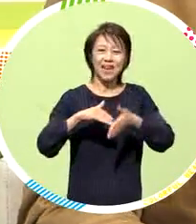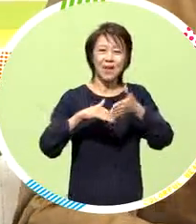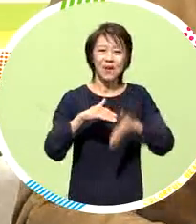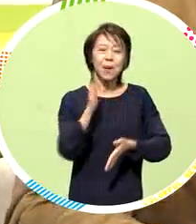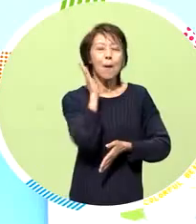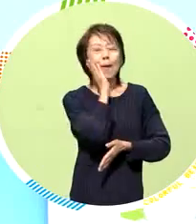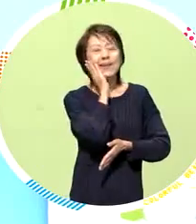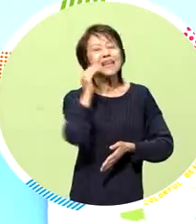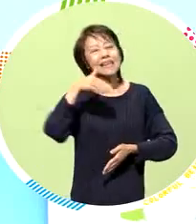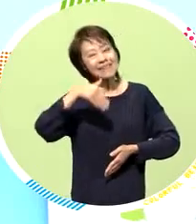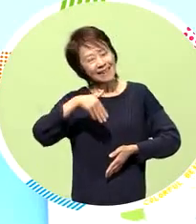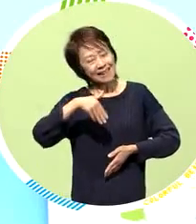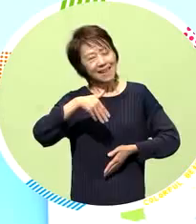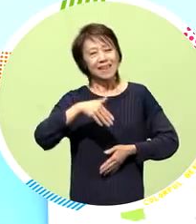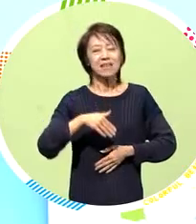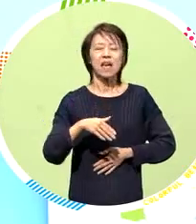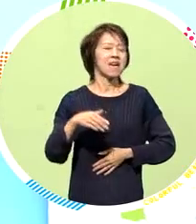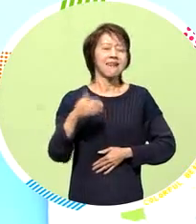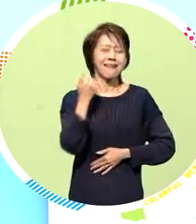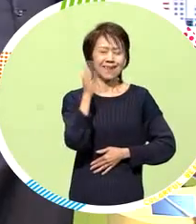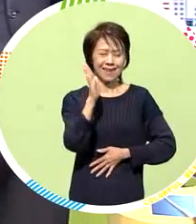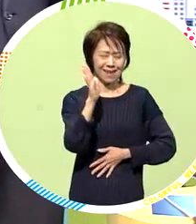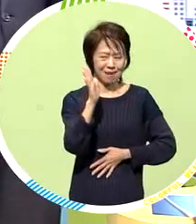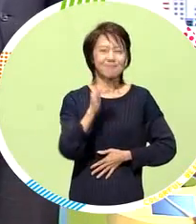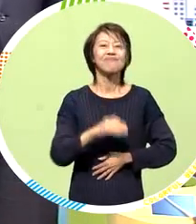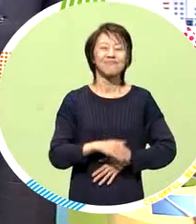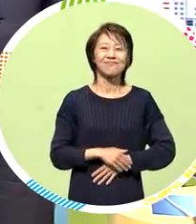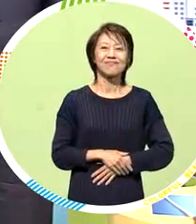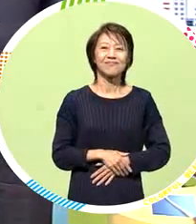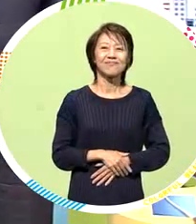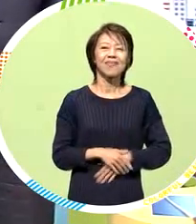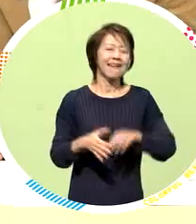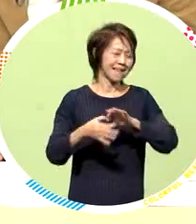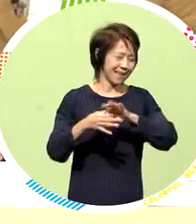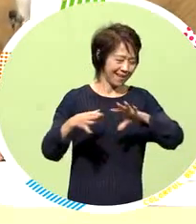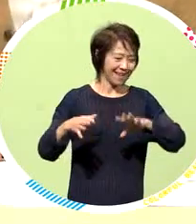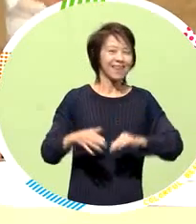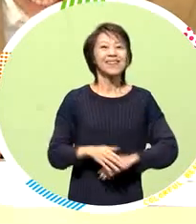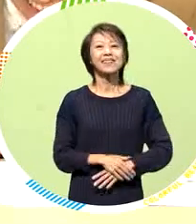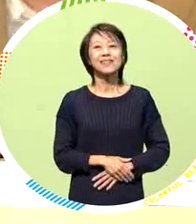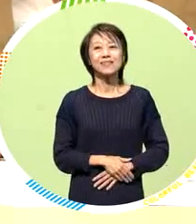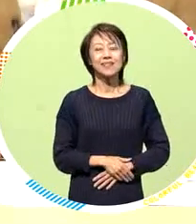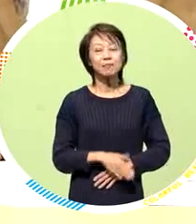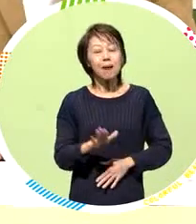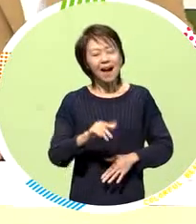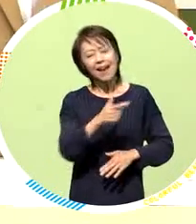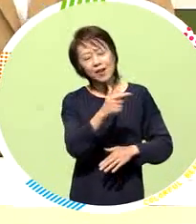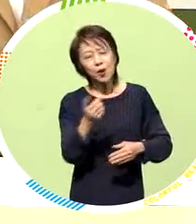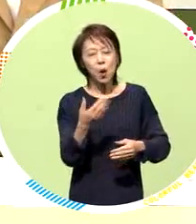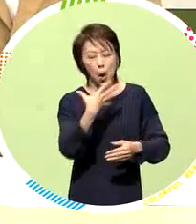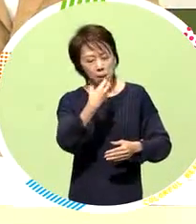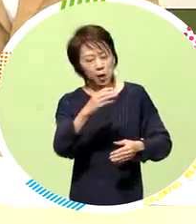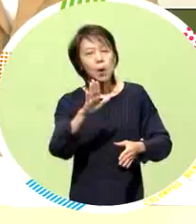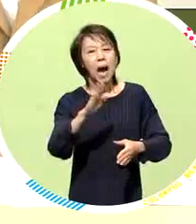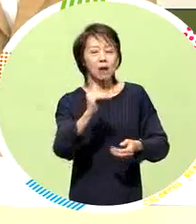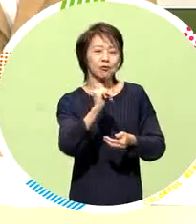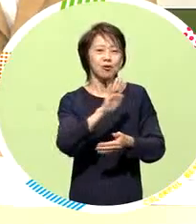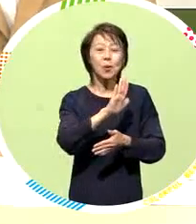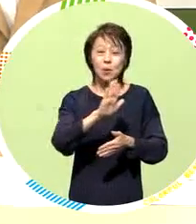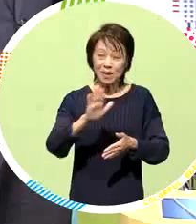です nature 誌旅パティっ